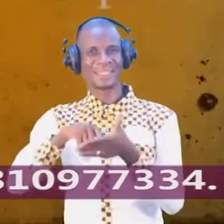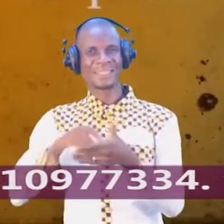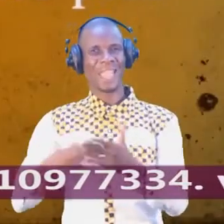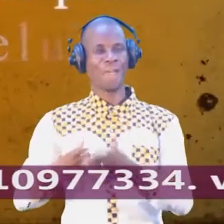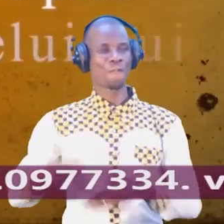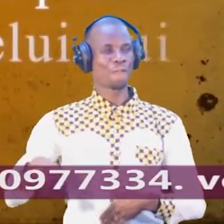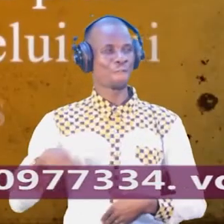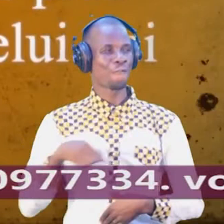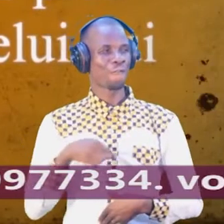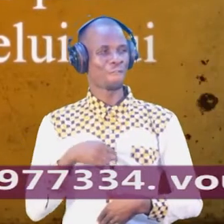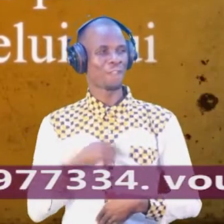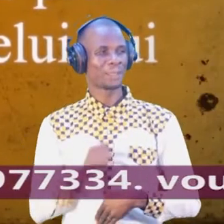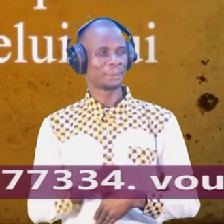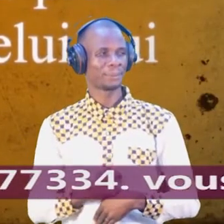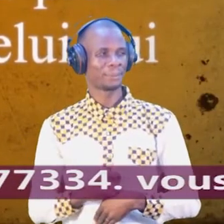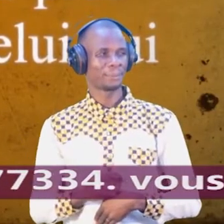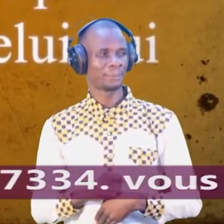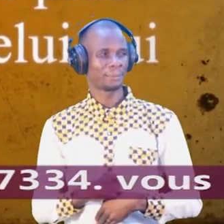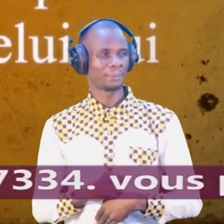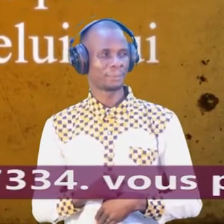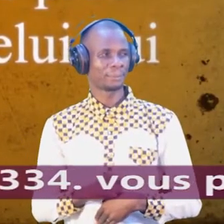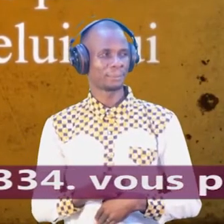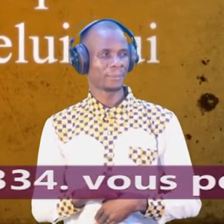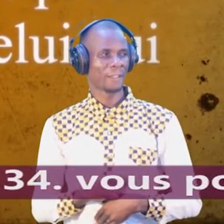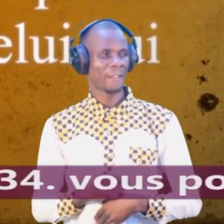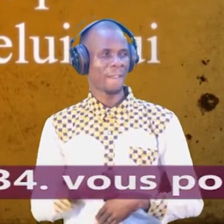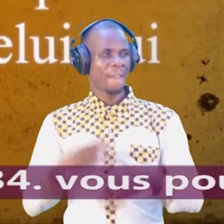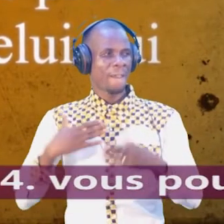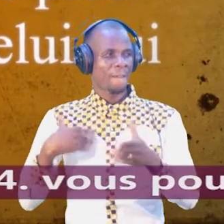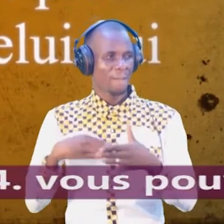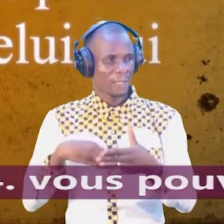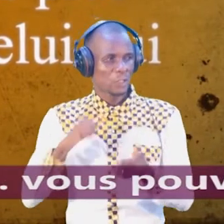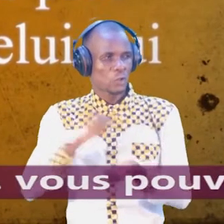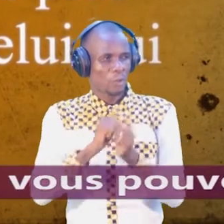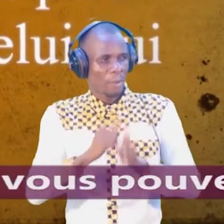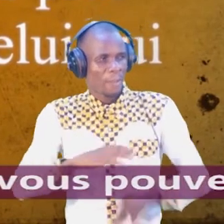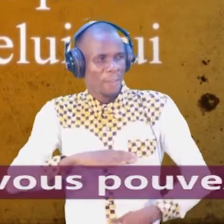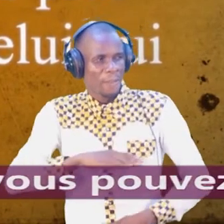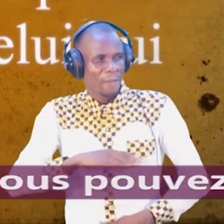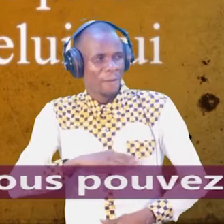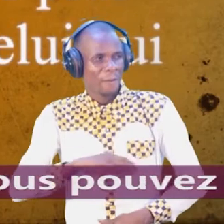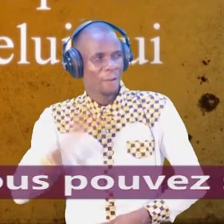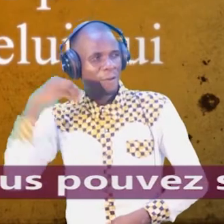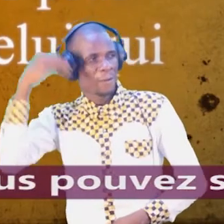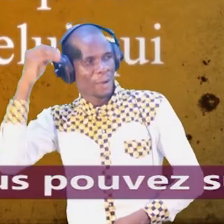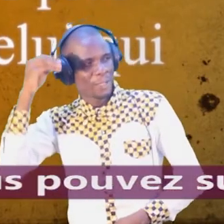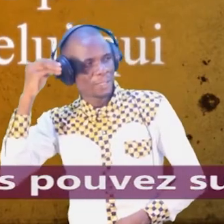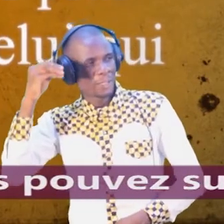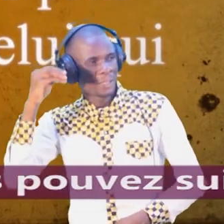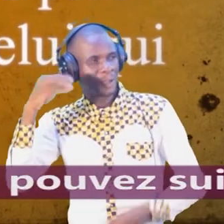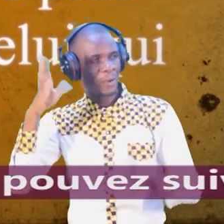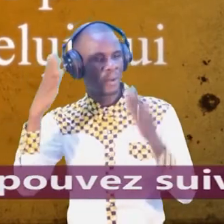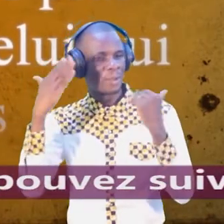Baloma mokapo mwambe teni ya tuku misato na sambo. Kasi na makambo yo nyoso tozali balongi koleka na ye oyo